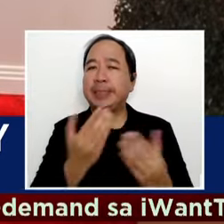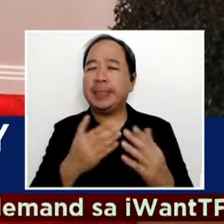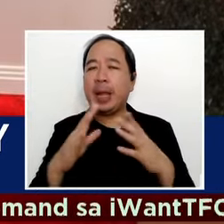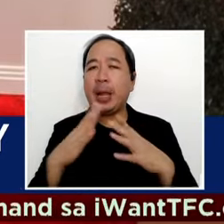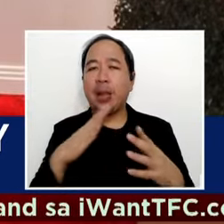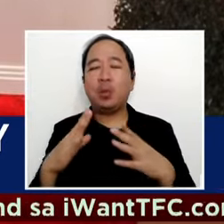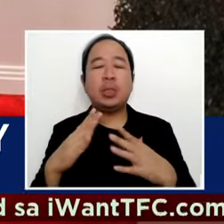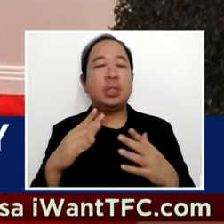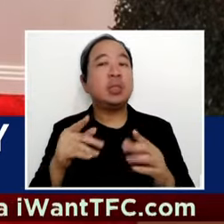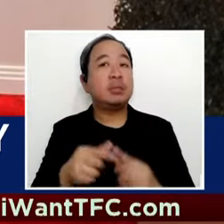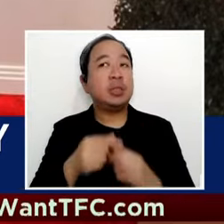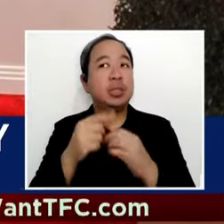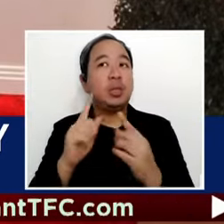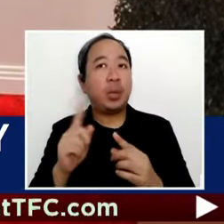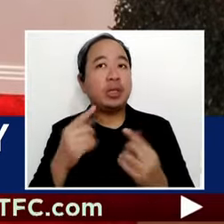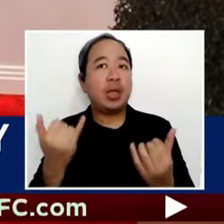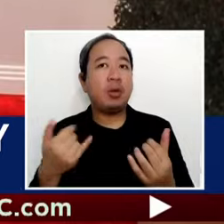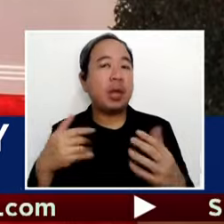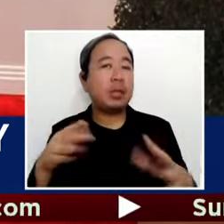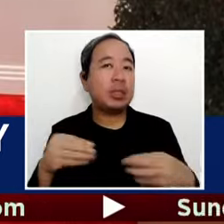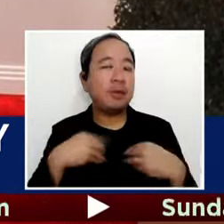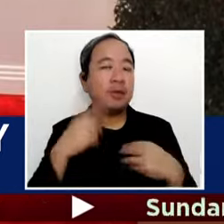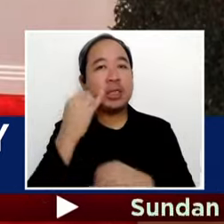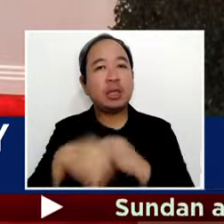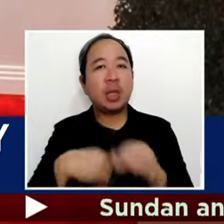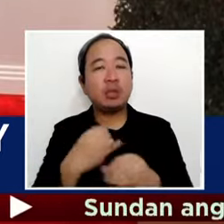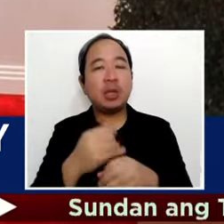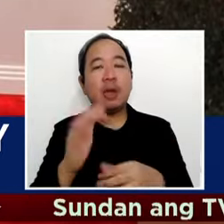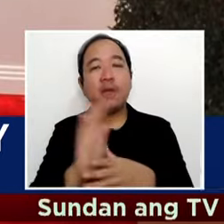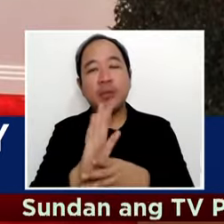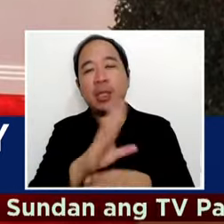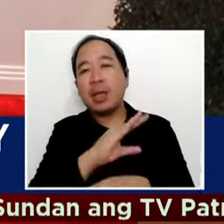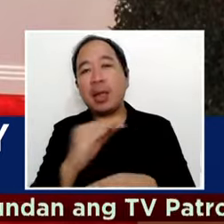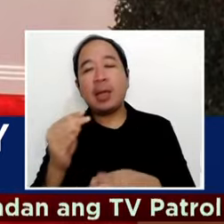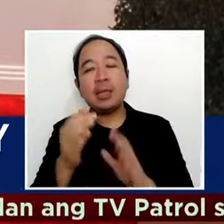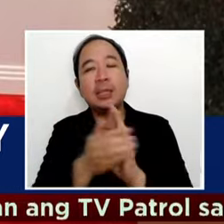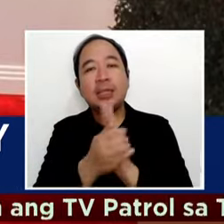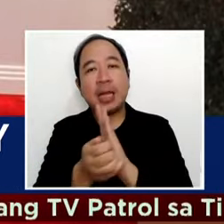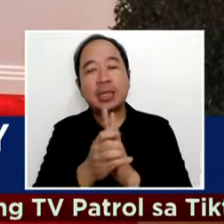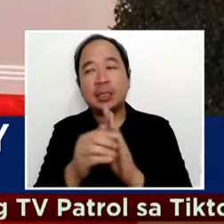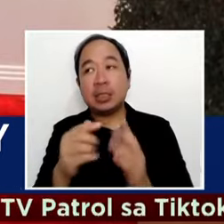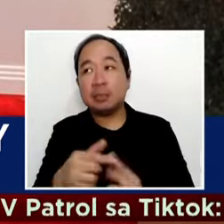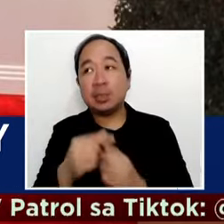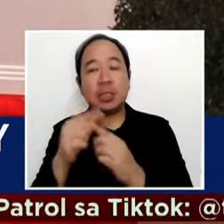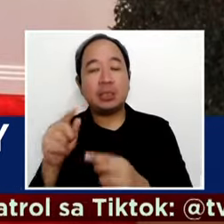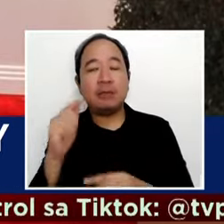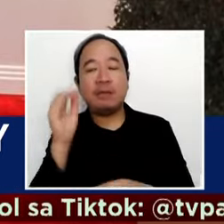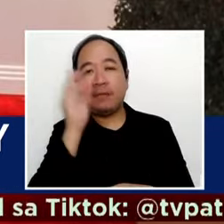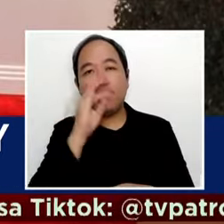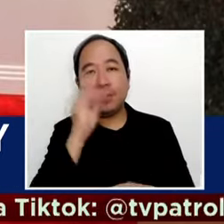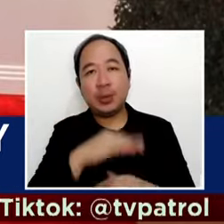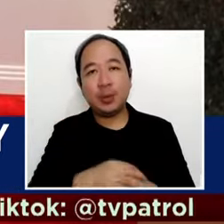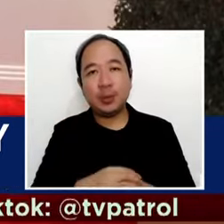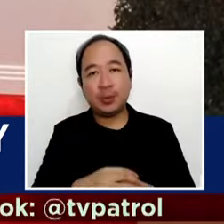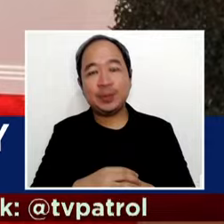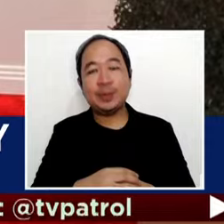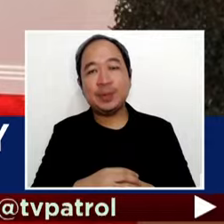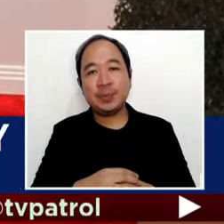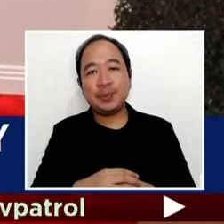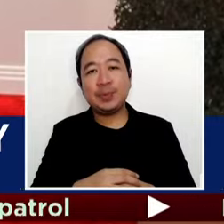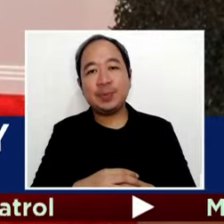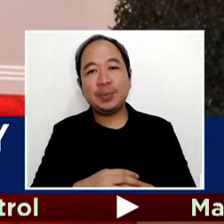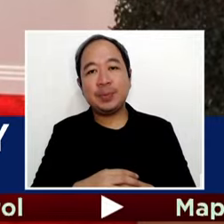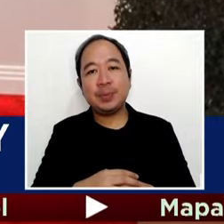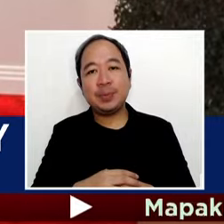ngayon sa mga international films at talents kagaya ng mga Pilipino. Yong Chavez, ABS-CBN News,